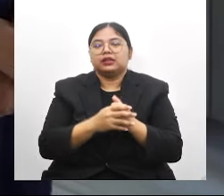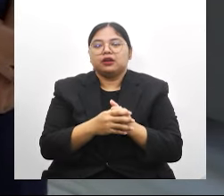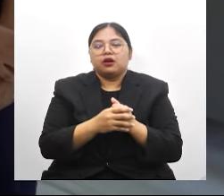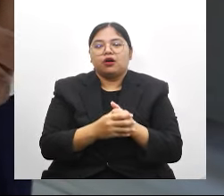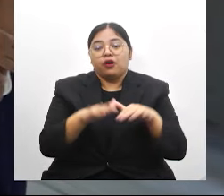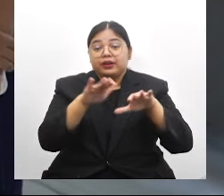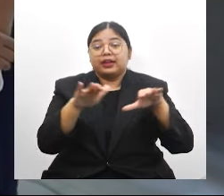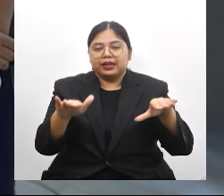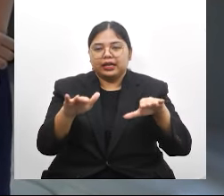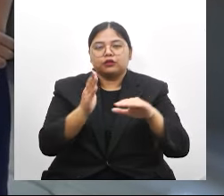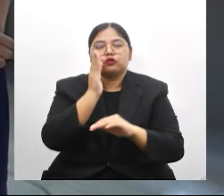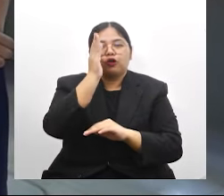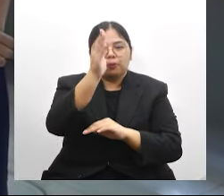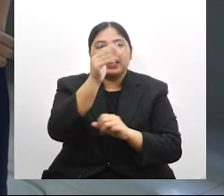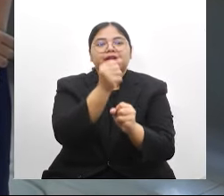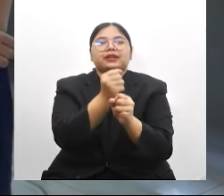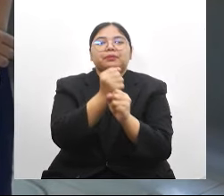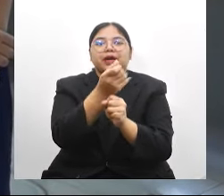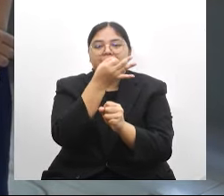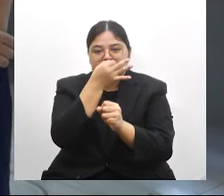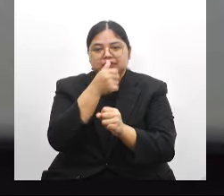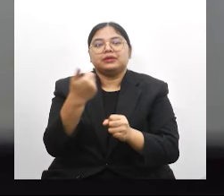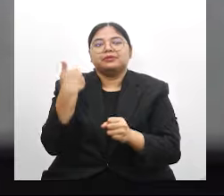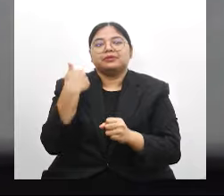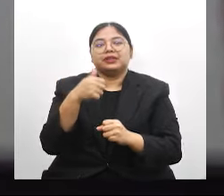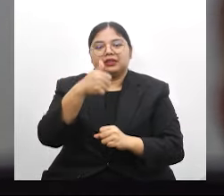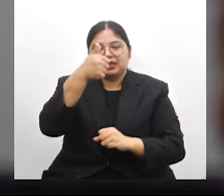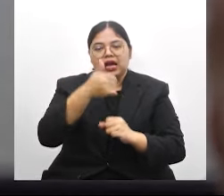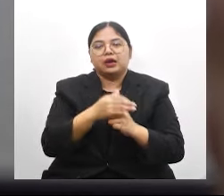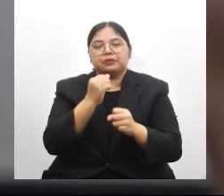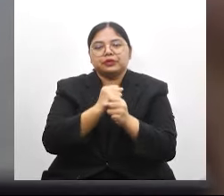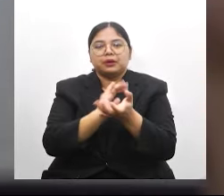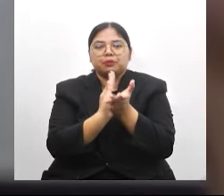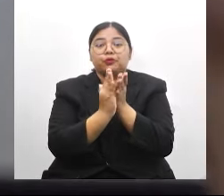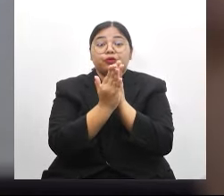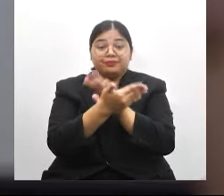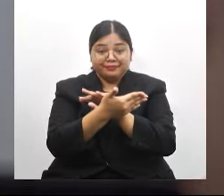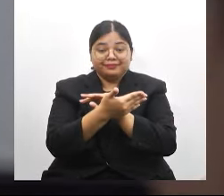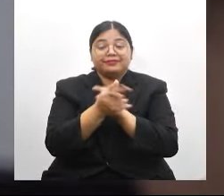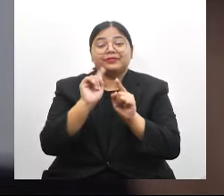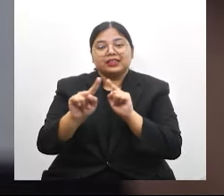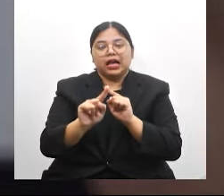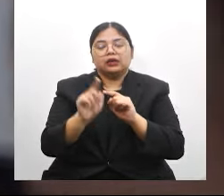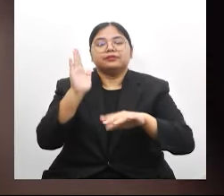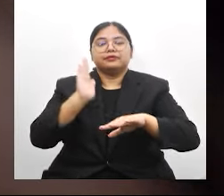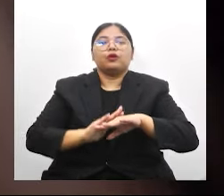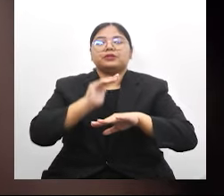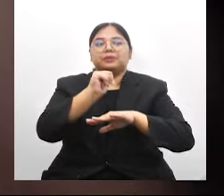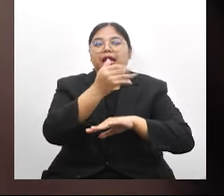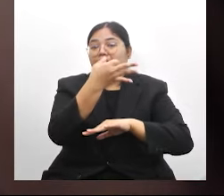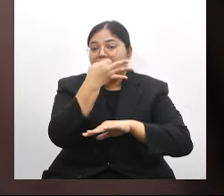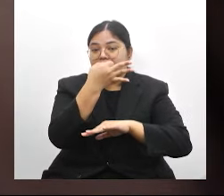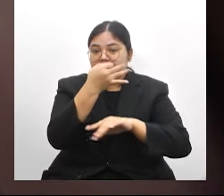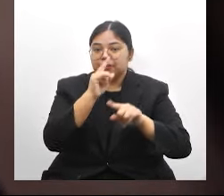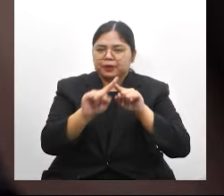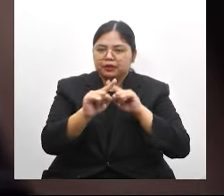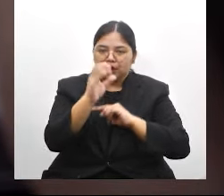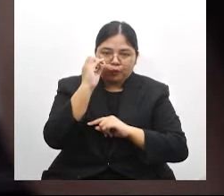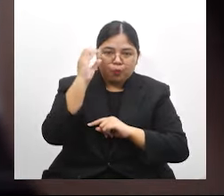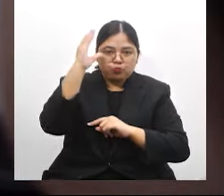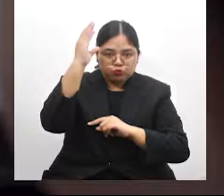ต่อยอดเป็นนวัตกรได้นะคะสิ่งที่จะนำมาบูรณาการได้ก็คือในเรื่องของทักษะอาชีพค่ะเ่อก็เลยมีการบูรณาการ